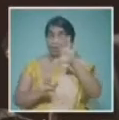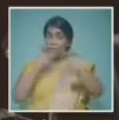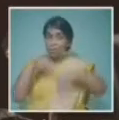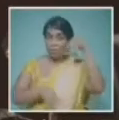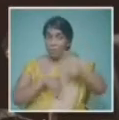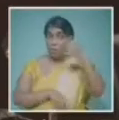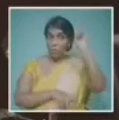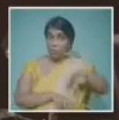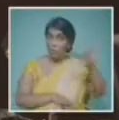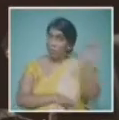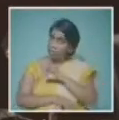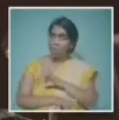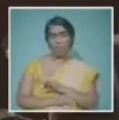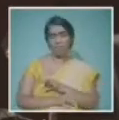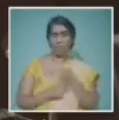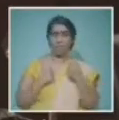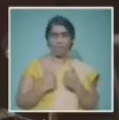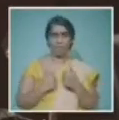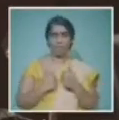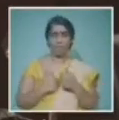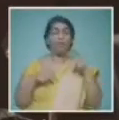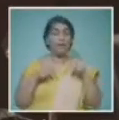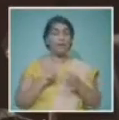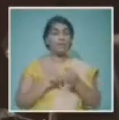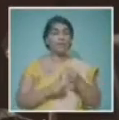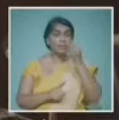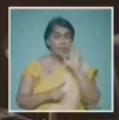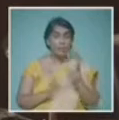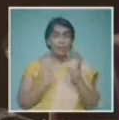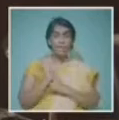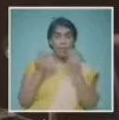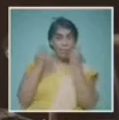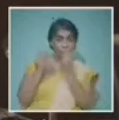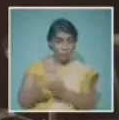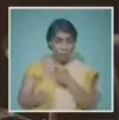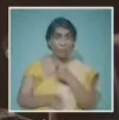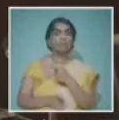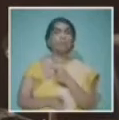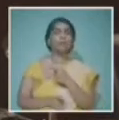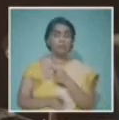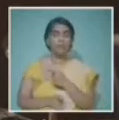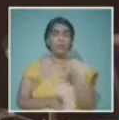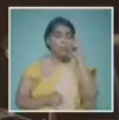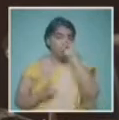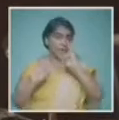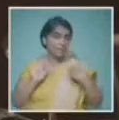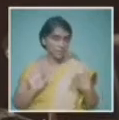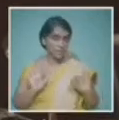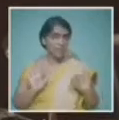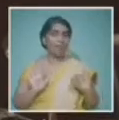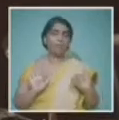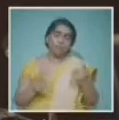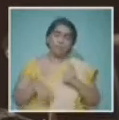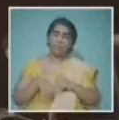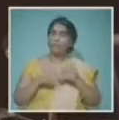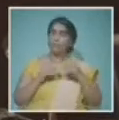කරගනු ලබන නිසා. එහෙනම් මොකද වෙන්න ඕන? ජනාධිපති ධූරයේ පුරප්පාඩුවක් ඇති වුණොත් මාස 6ක් වෙන